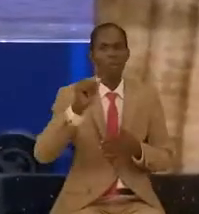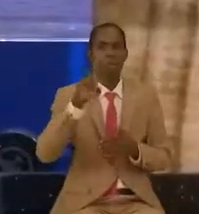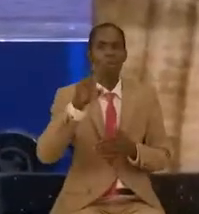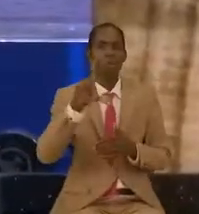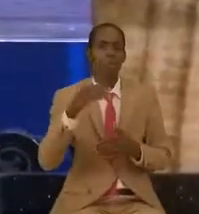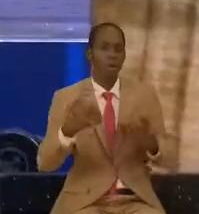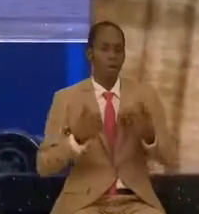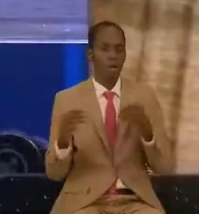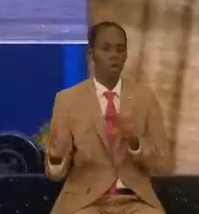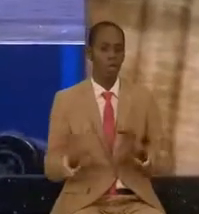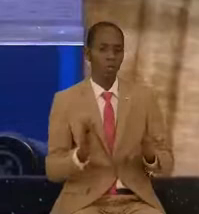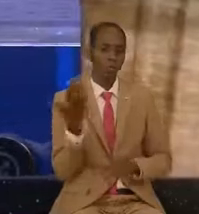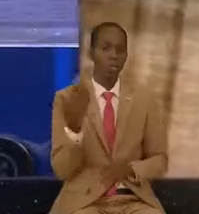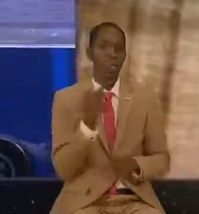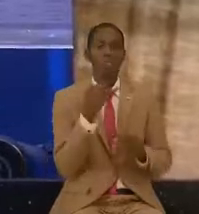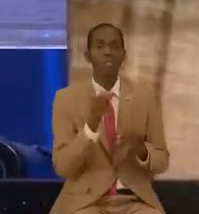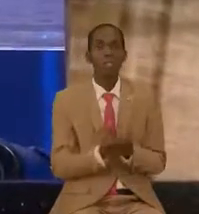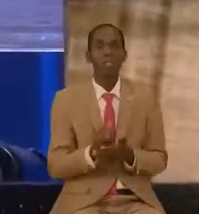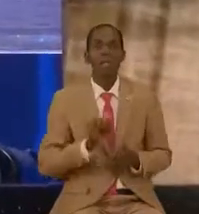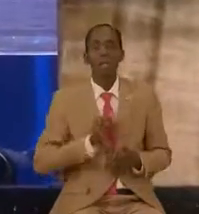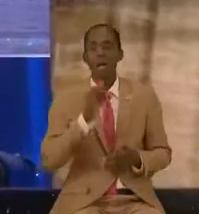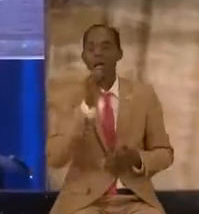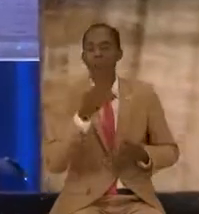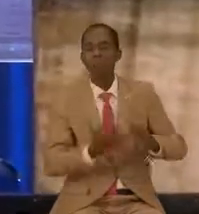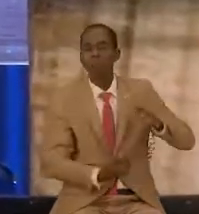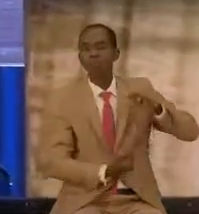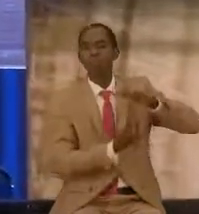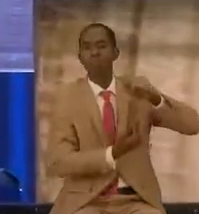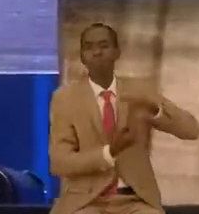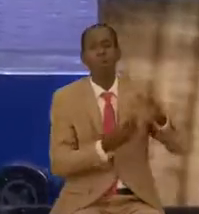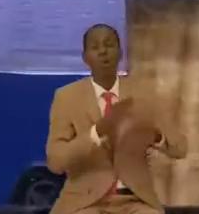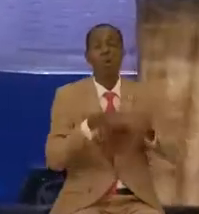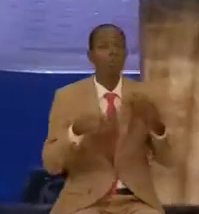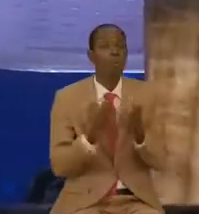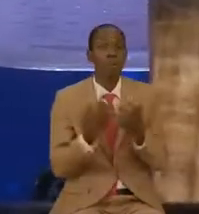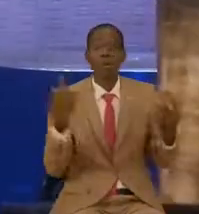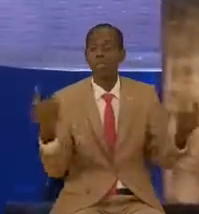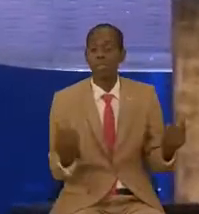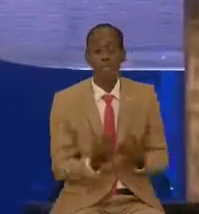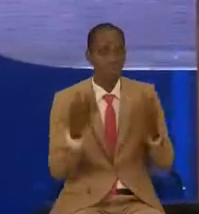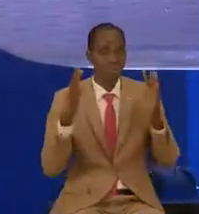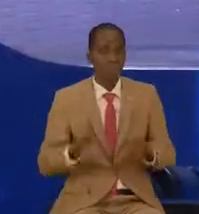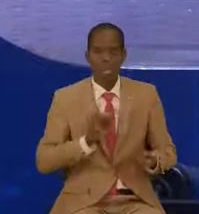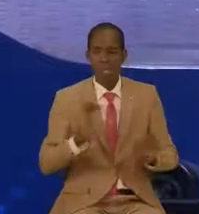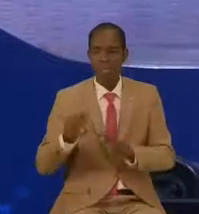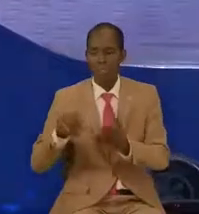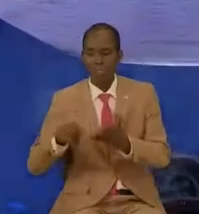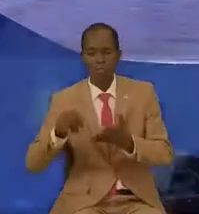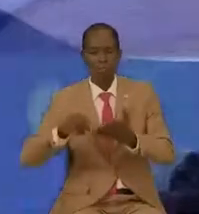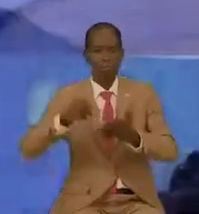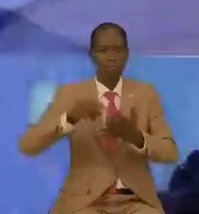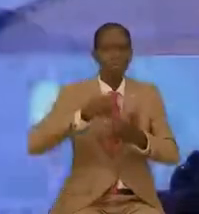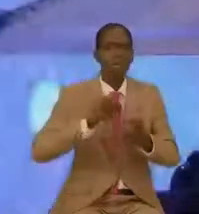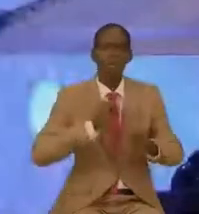a fait et dit, je suis le grand des pécheurs, j'ai fait ceci et cela, je ne peux